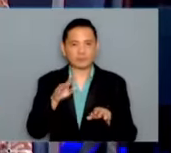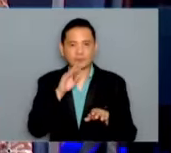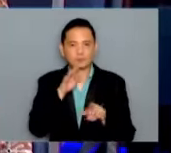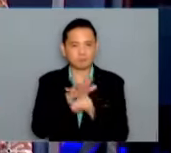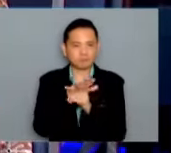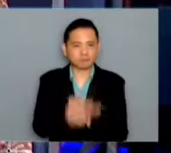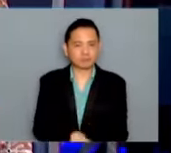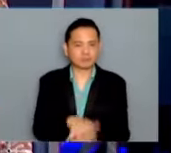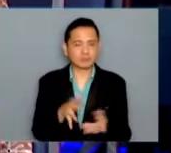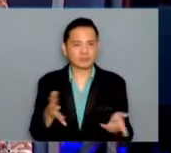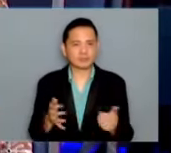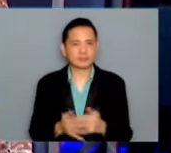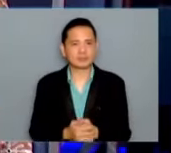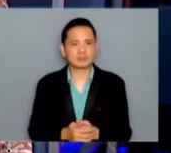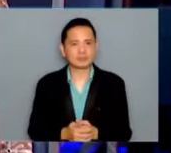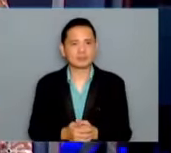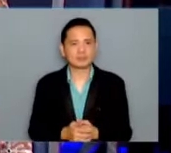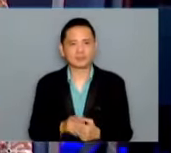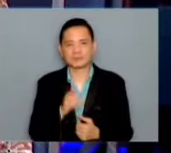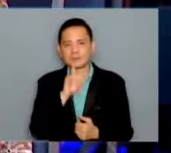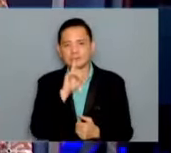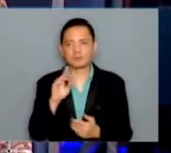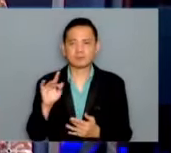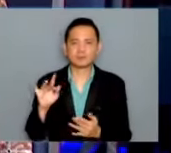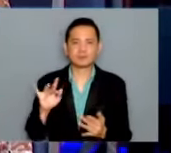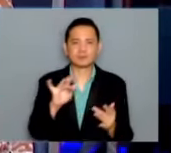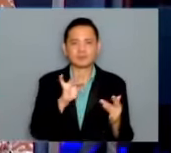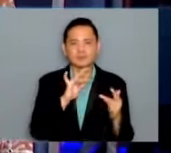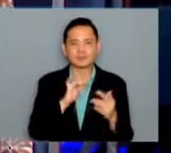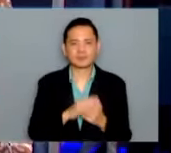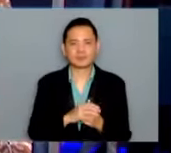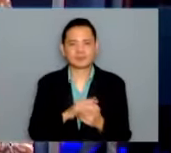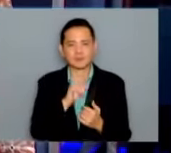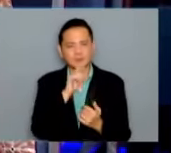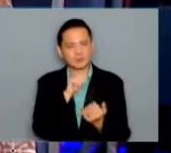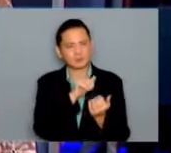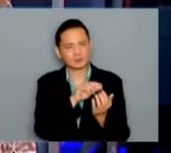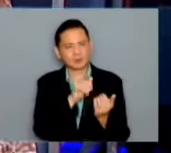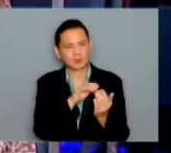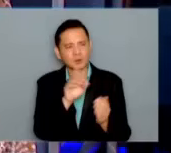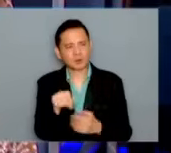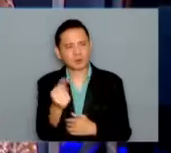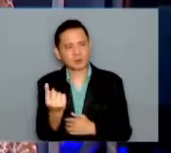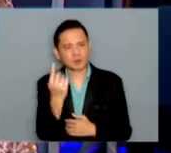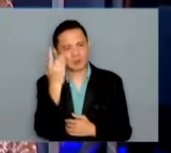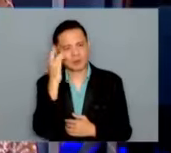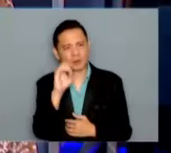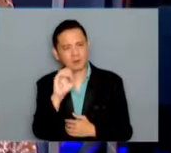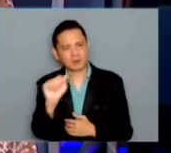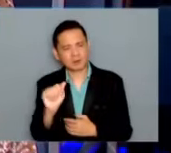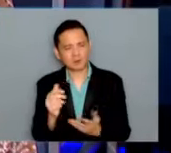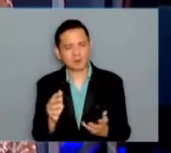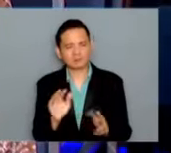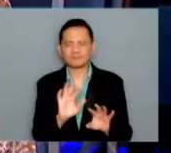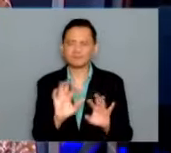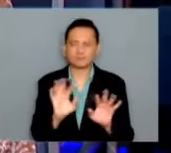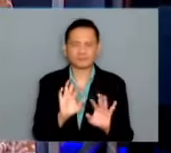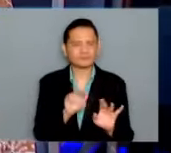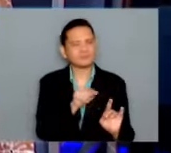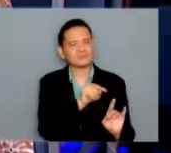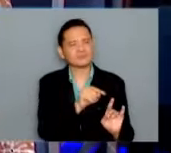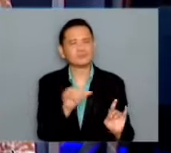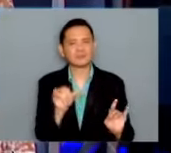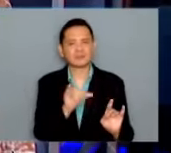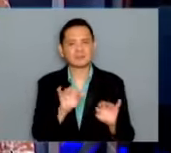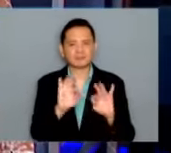saan-saan kami nagpunta talaga, no? Sasabihin ng ibang, arte mo naman, aso lang yan, di ba? Hindi ho ganun, eh. Kasi Vince's family.